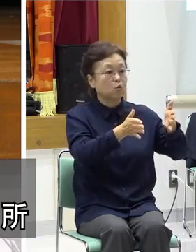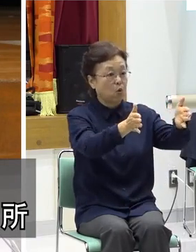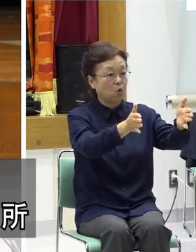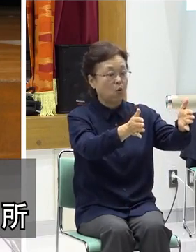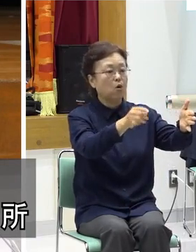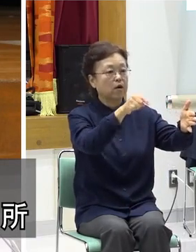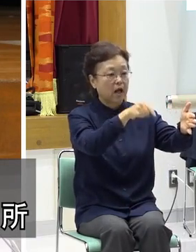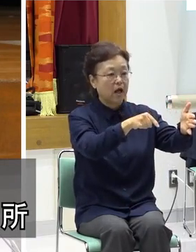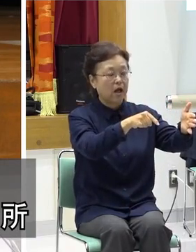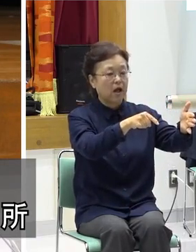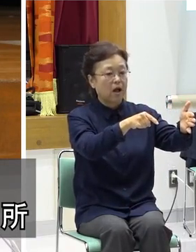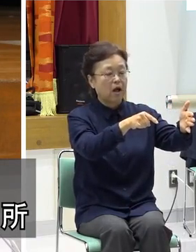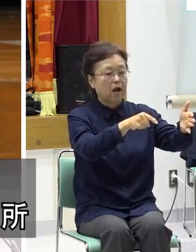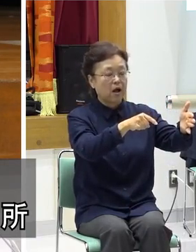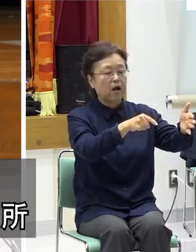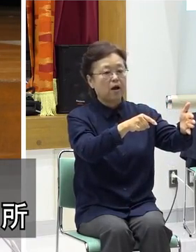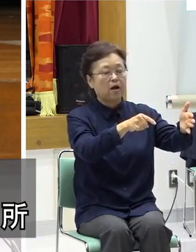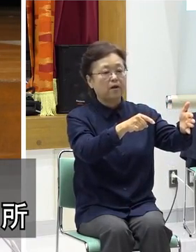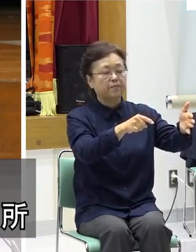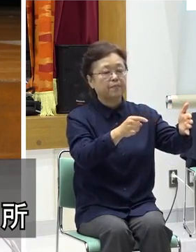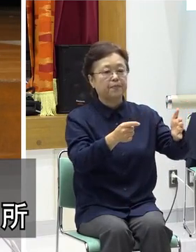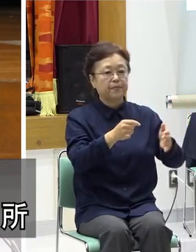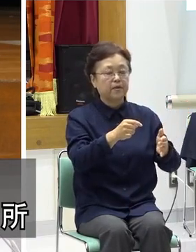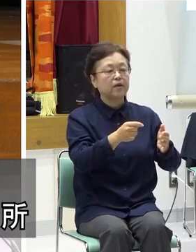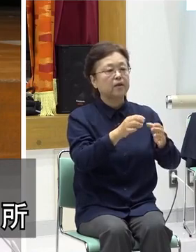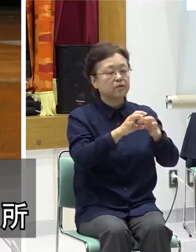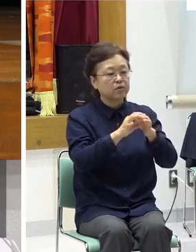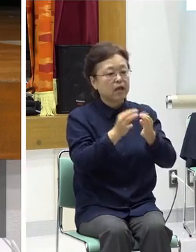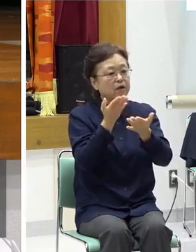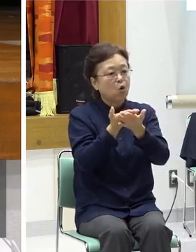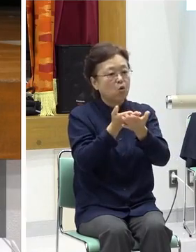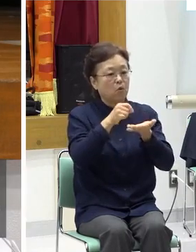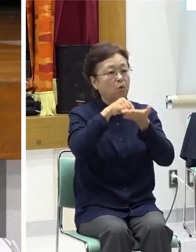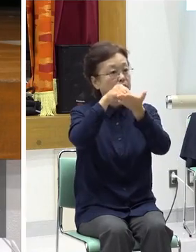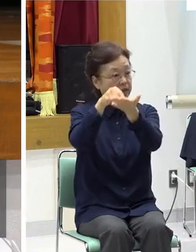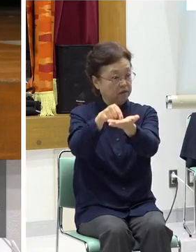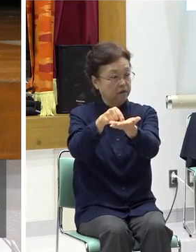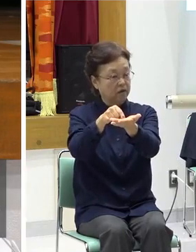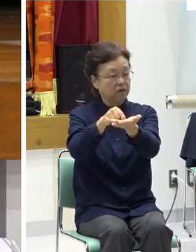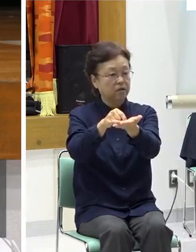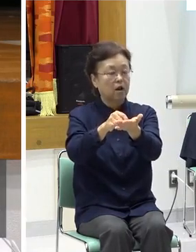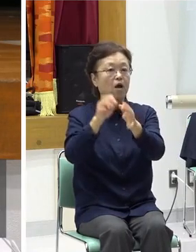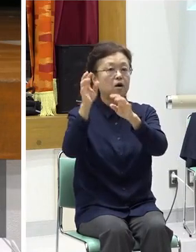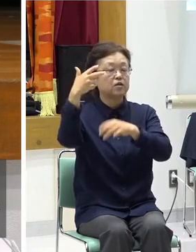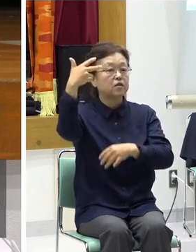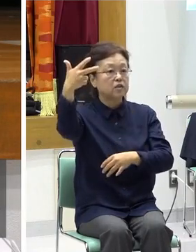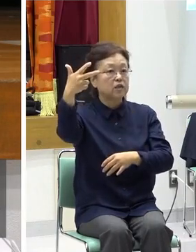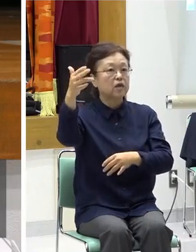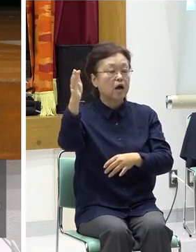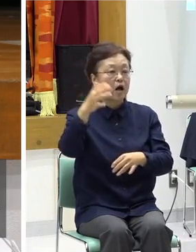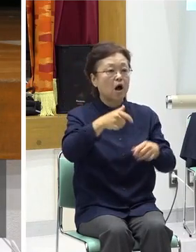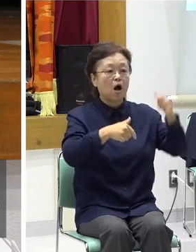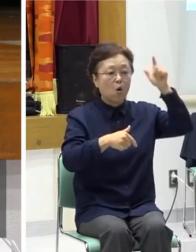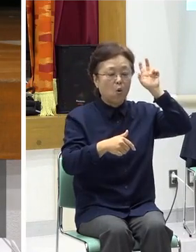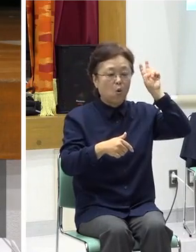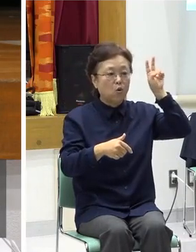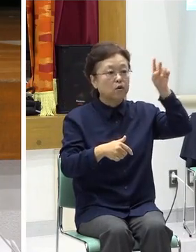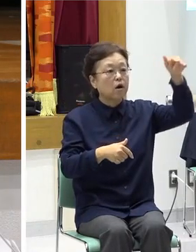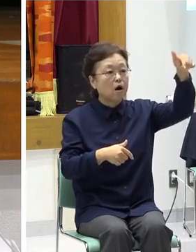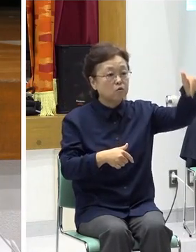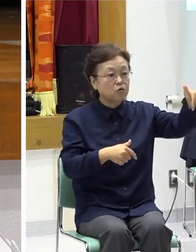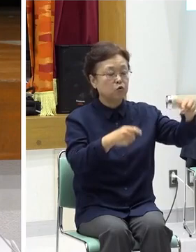きやすくしてほしいという要望をしたところ、吹田市の方から府の土木事務所につないでいただい